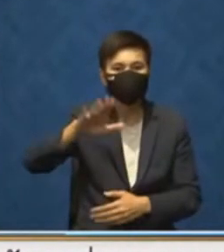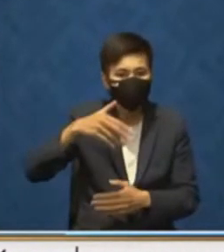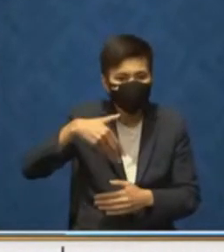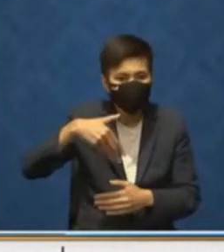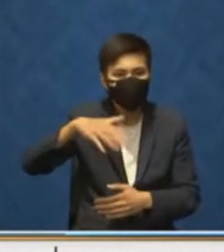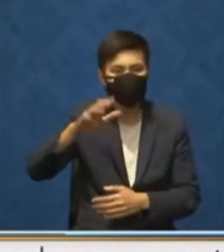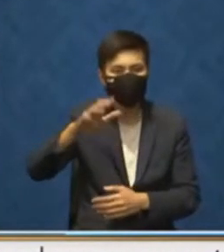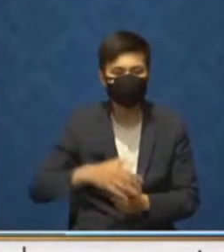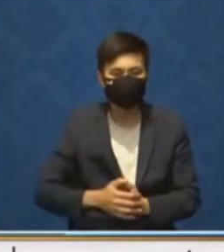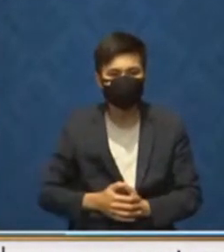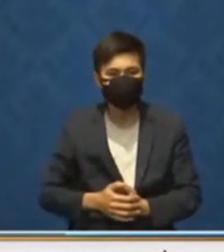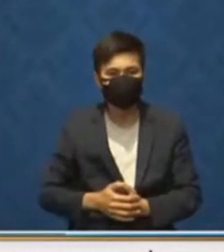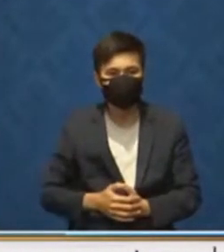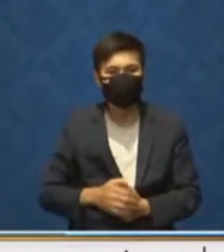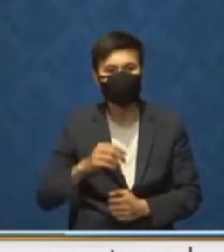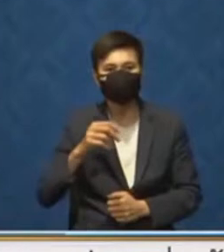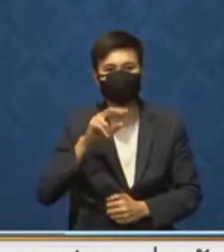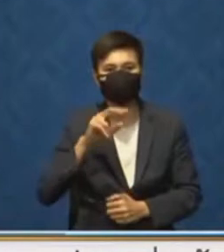แอบ